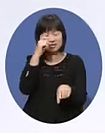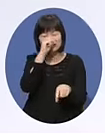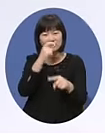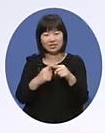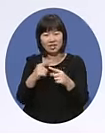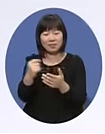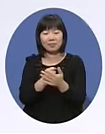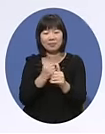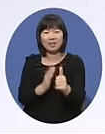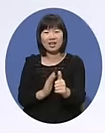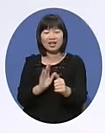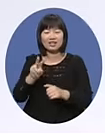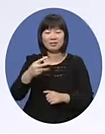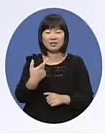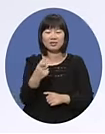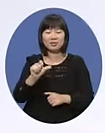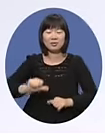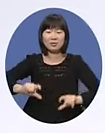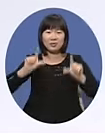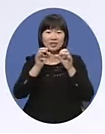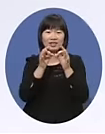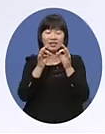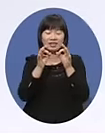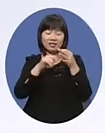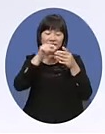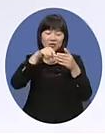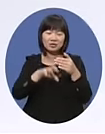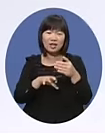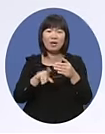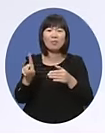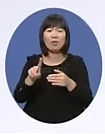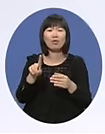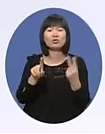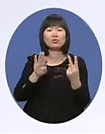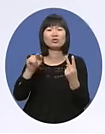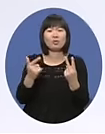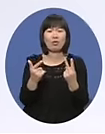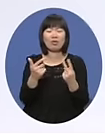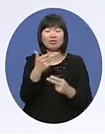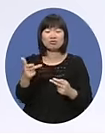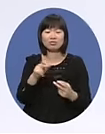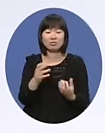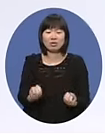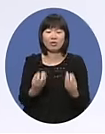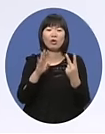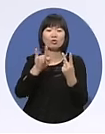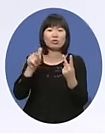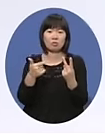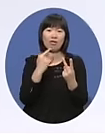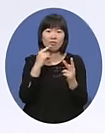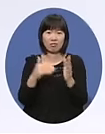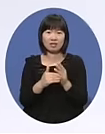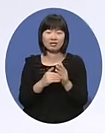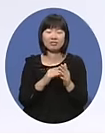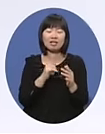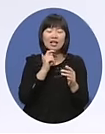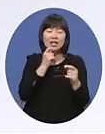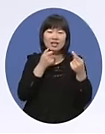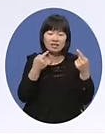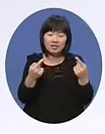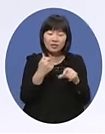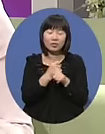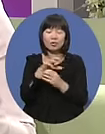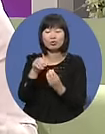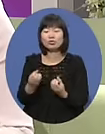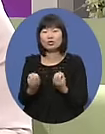중요해요. 사실 365일 중에 어쨌든 두 번, 명절, 큰 명절은 어쨌든 두 번이다라고 네. 하는 거로